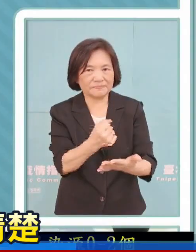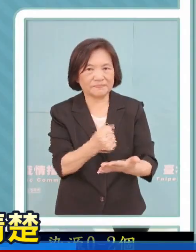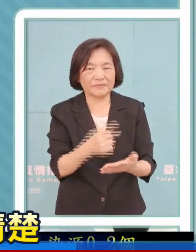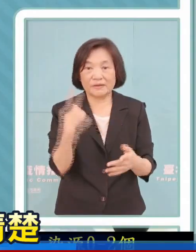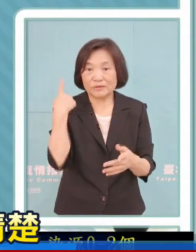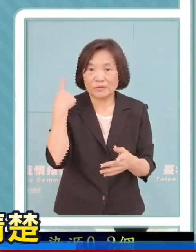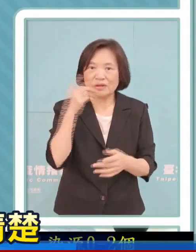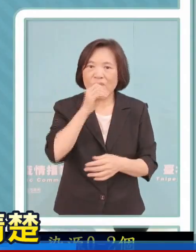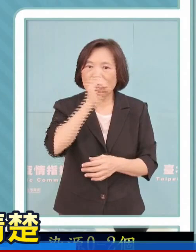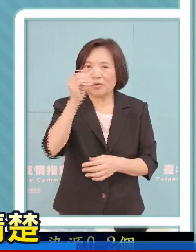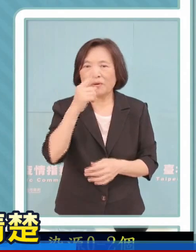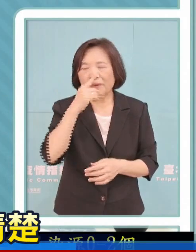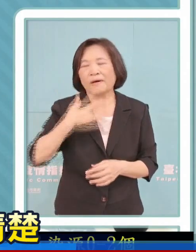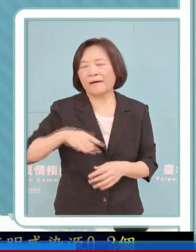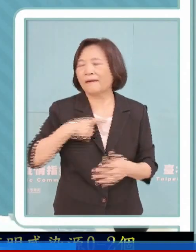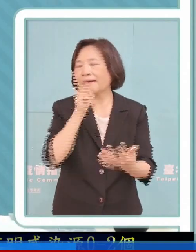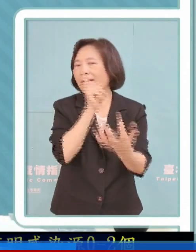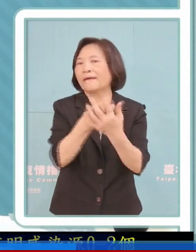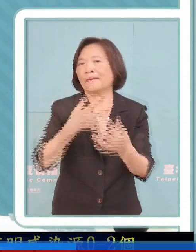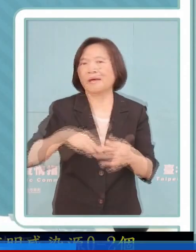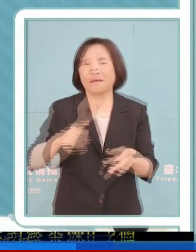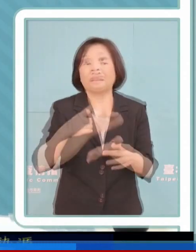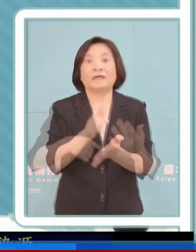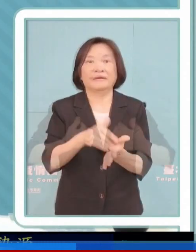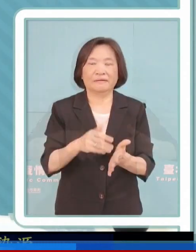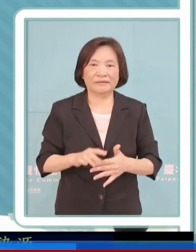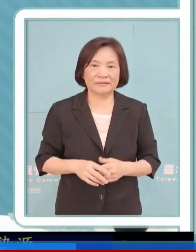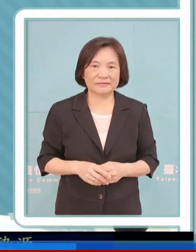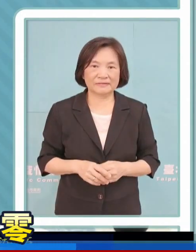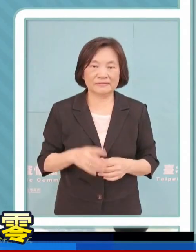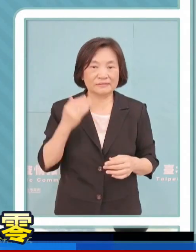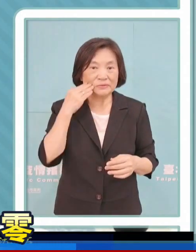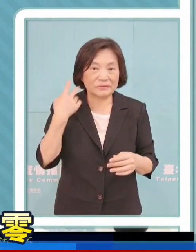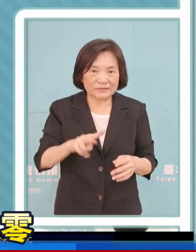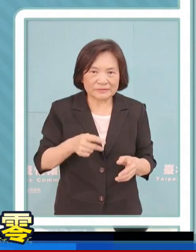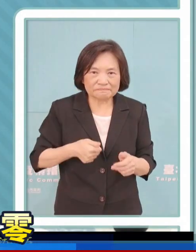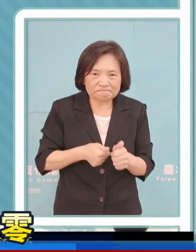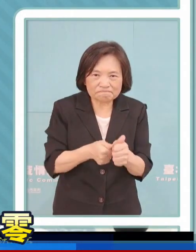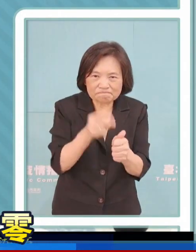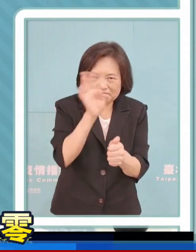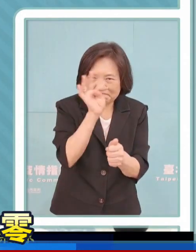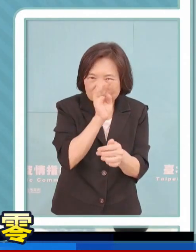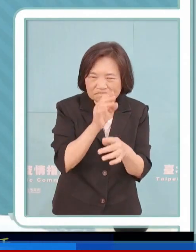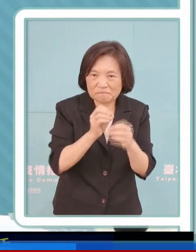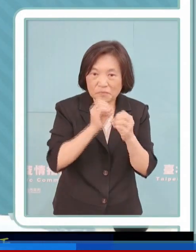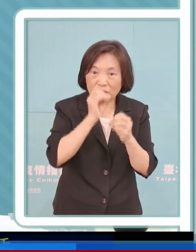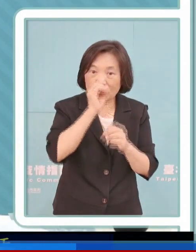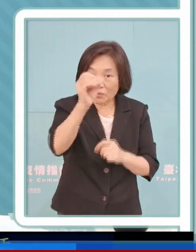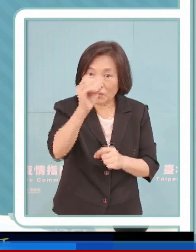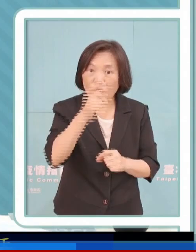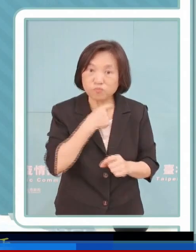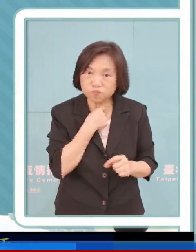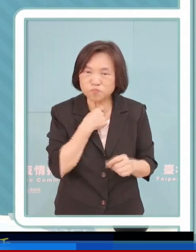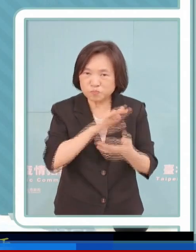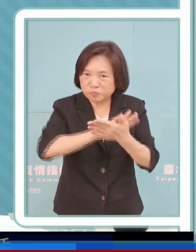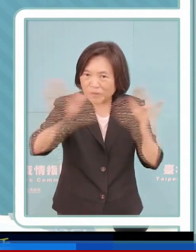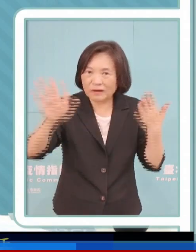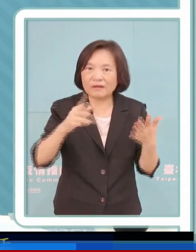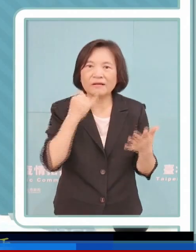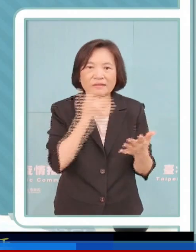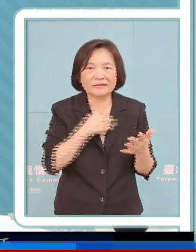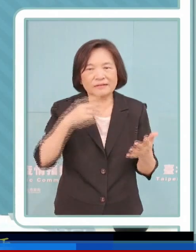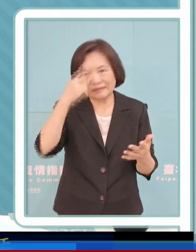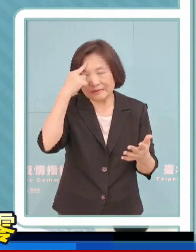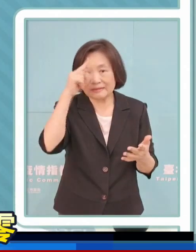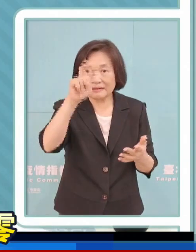加联我也非常清楚，那个就是高兴一天而已。如果真的要完全清零大概要